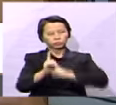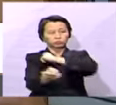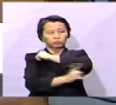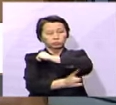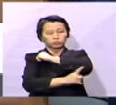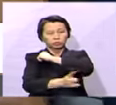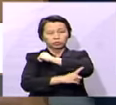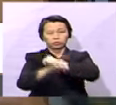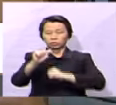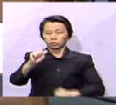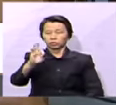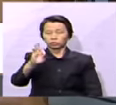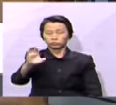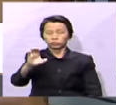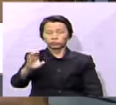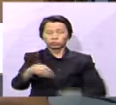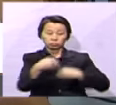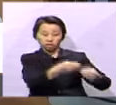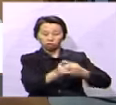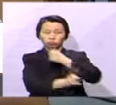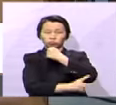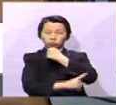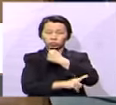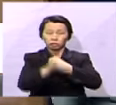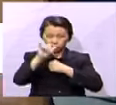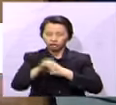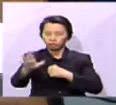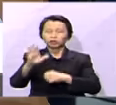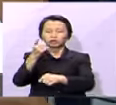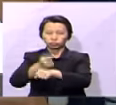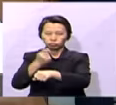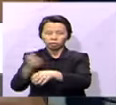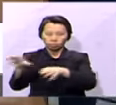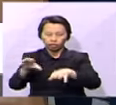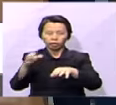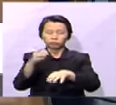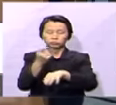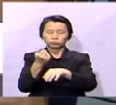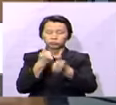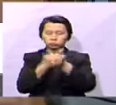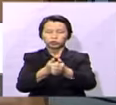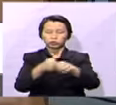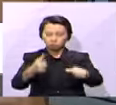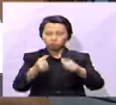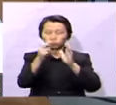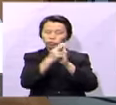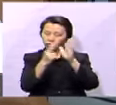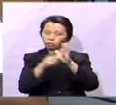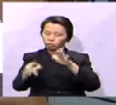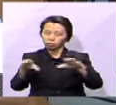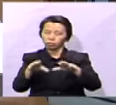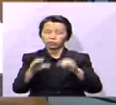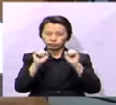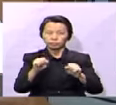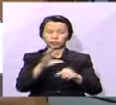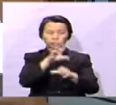dikenakan oleh AFC adalah mereka menjalankan tugas mereka. Mereka melaksanakan peraturan atau proposal undang-undang. Itu